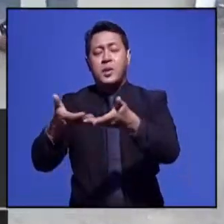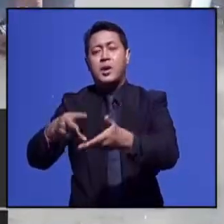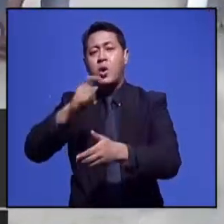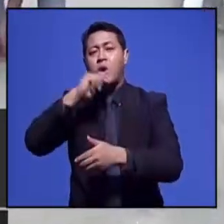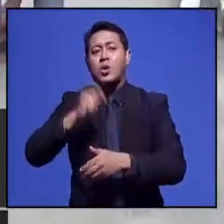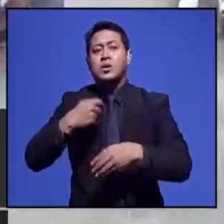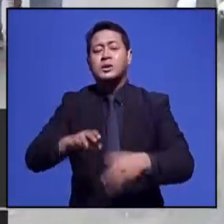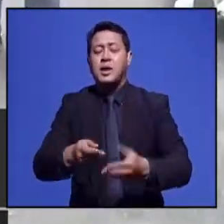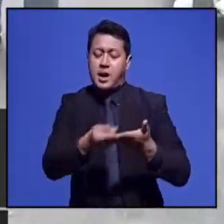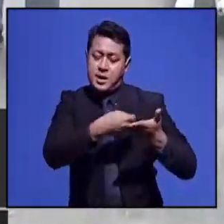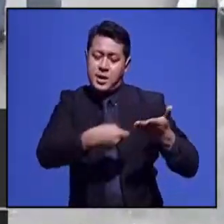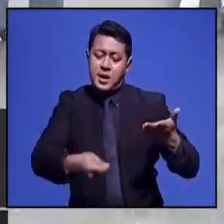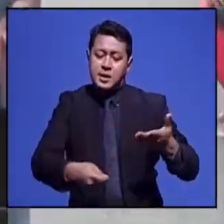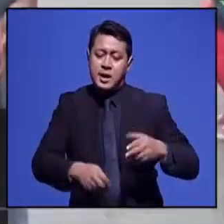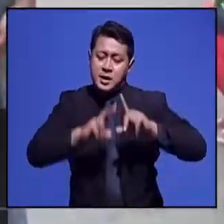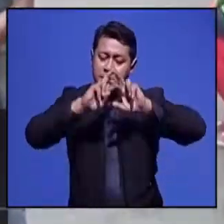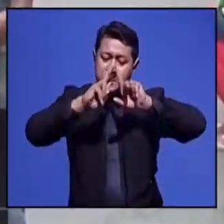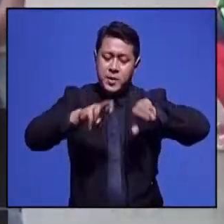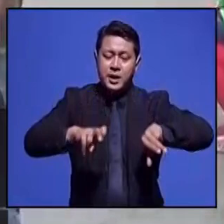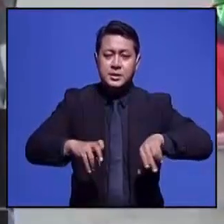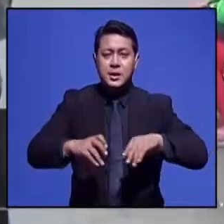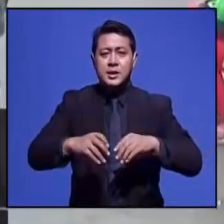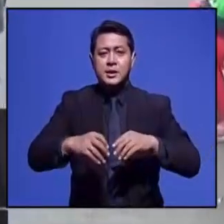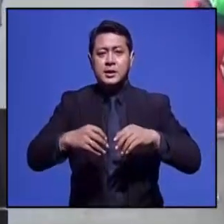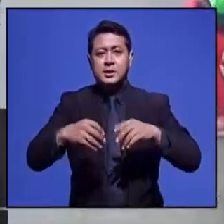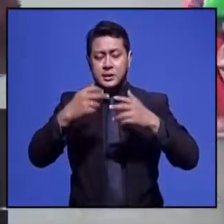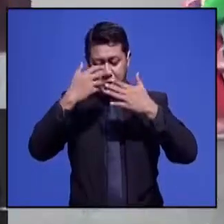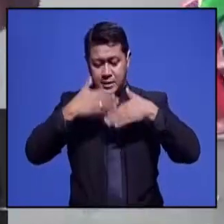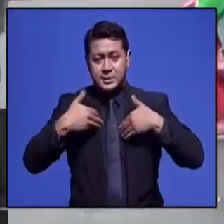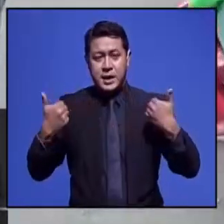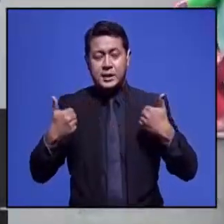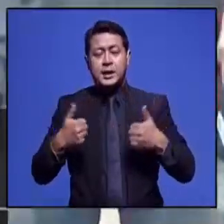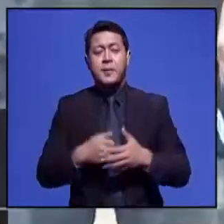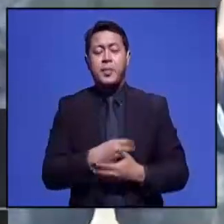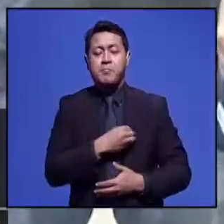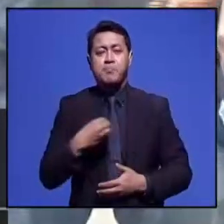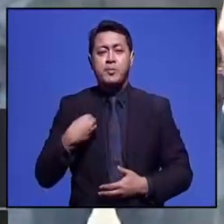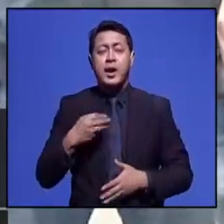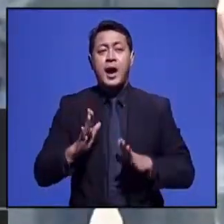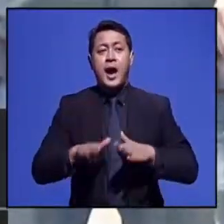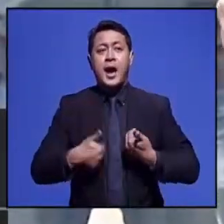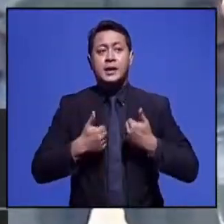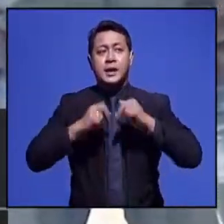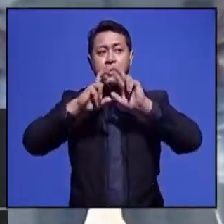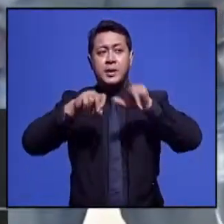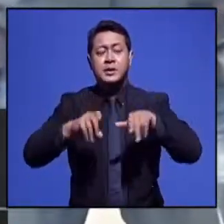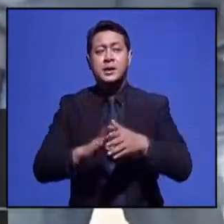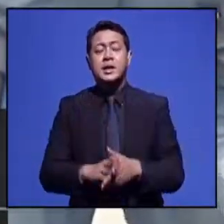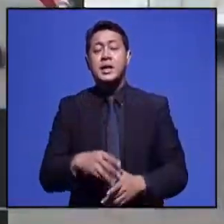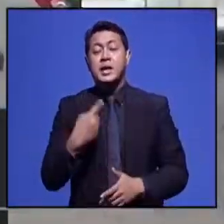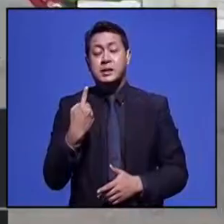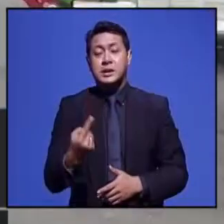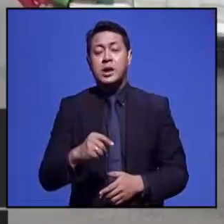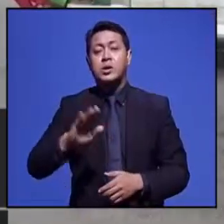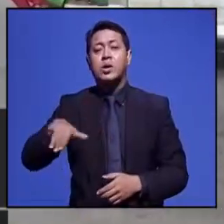tuanya usai didata dan diperiksa kondisi kesehatannya. Stefanus Wangge melaporkan dari hasil pemeriksaan diketahui salah